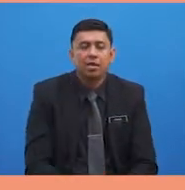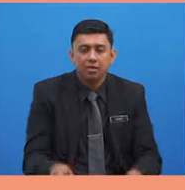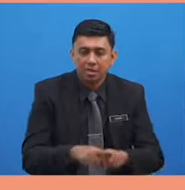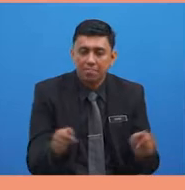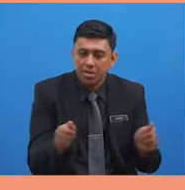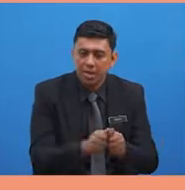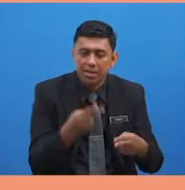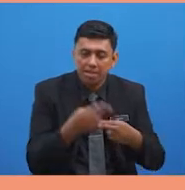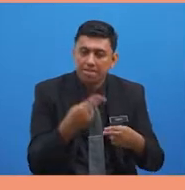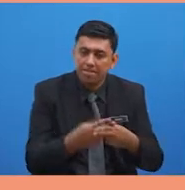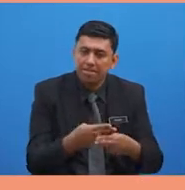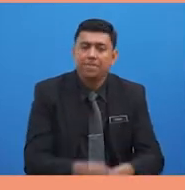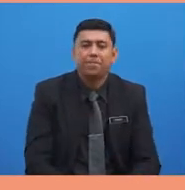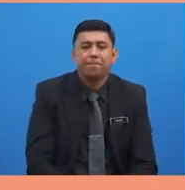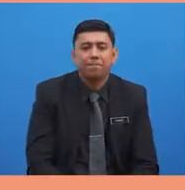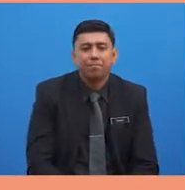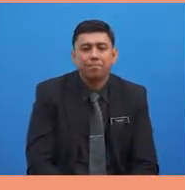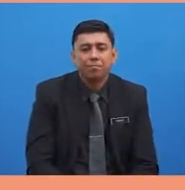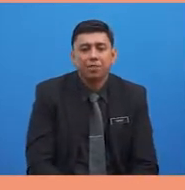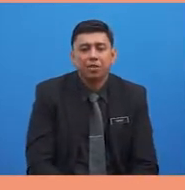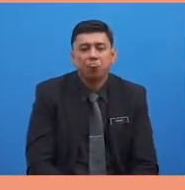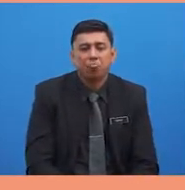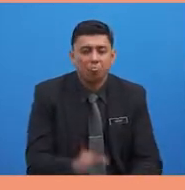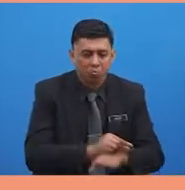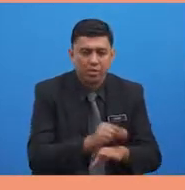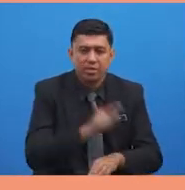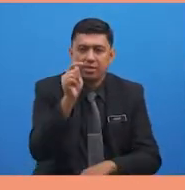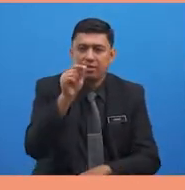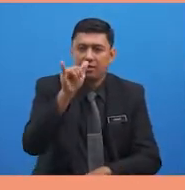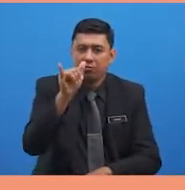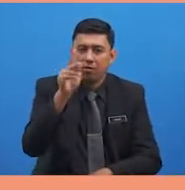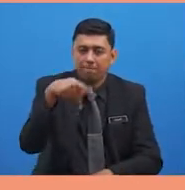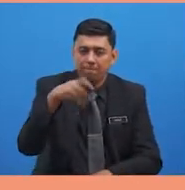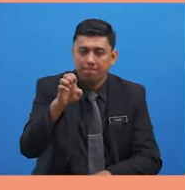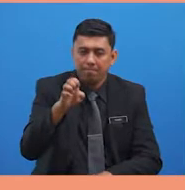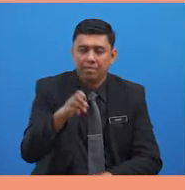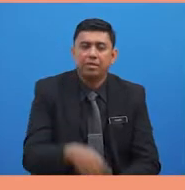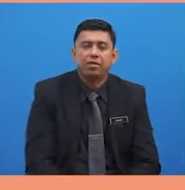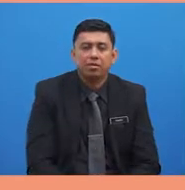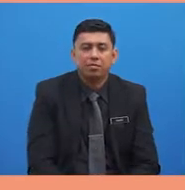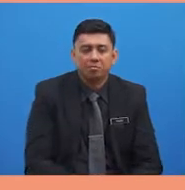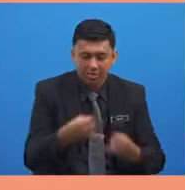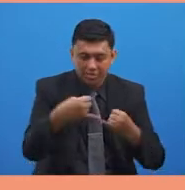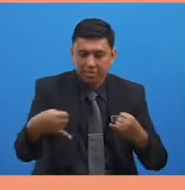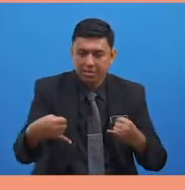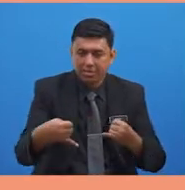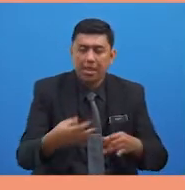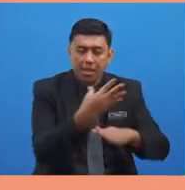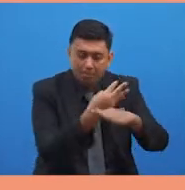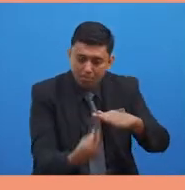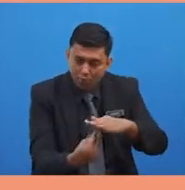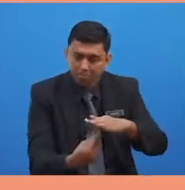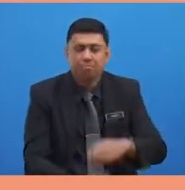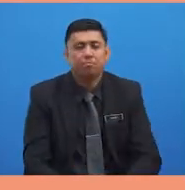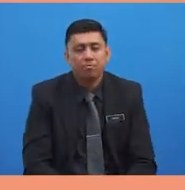nama. Atribut type digunakan untuk menyatakan jenis input